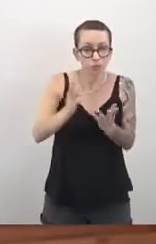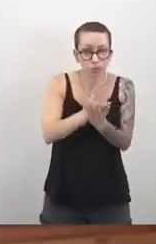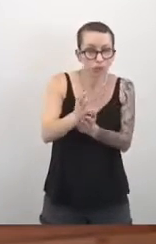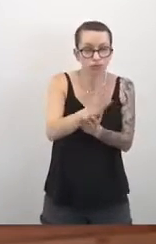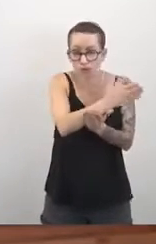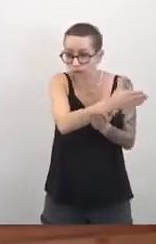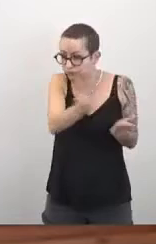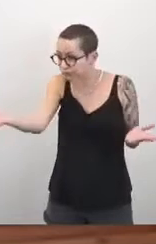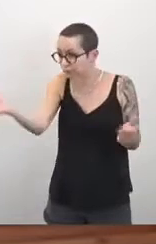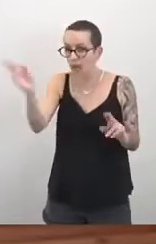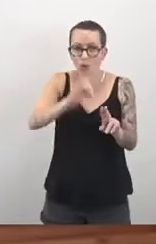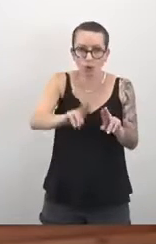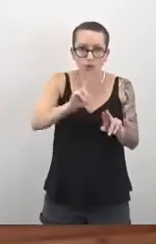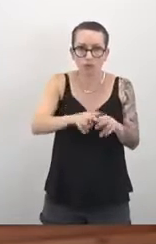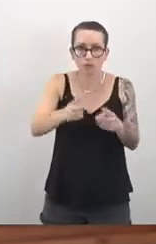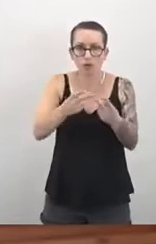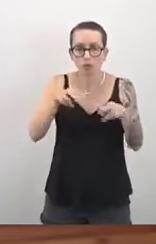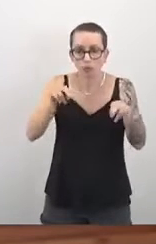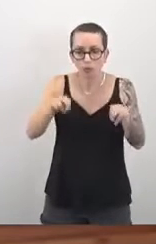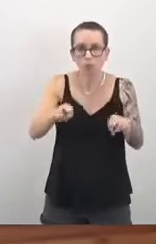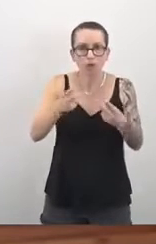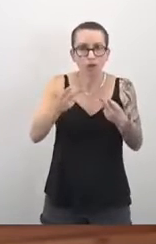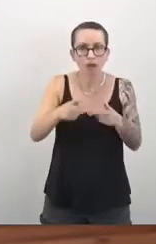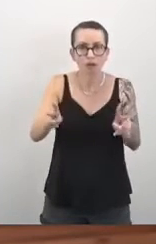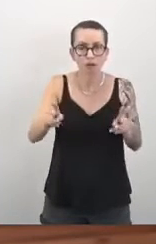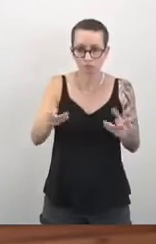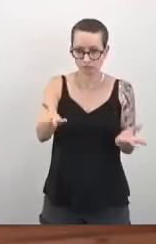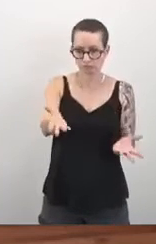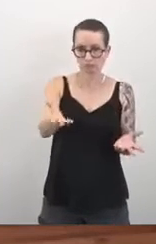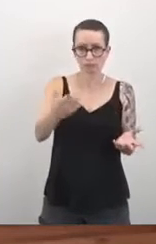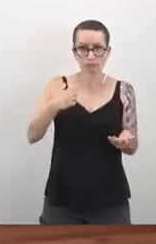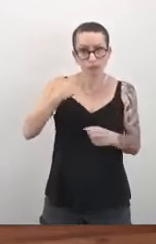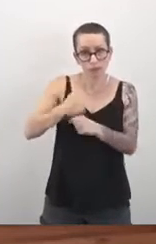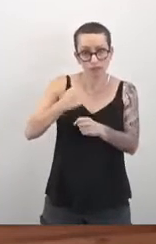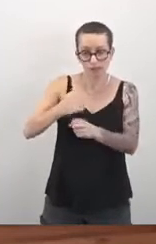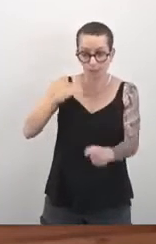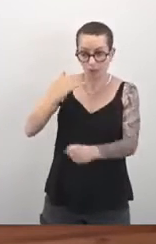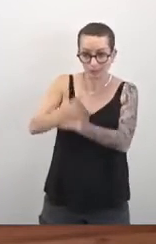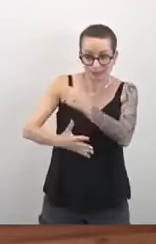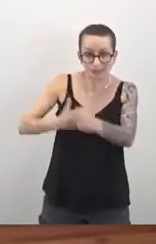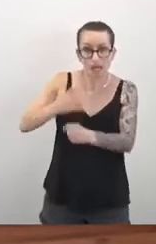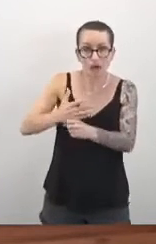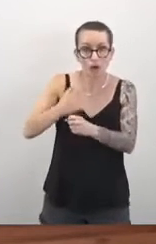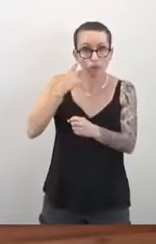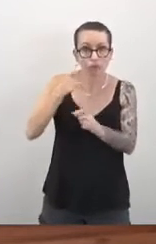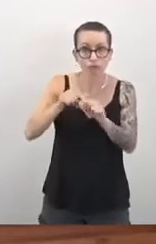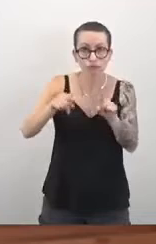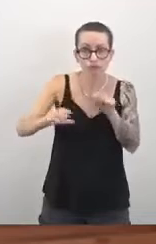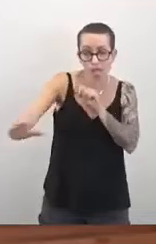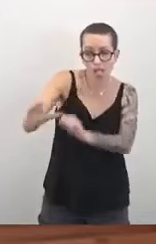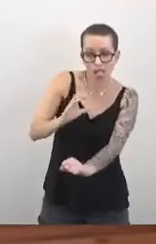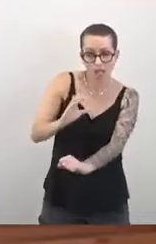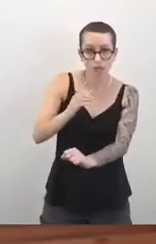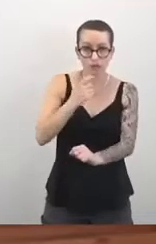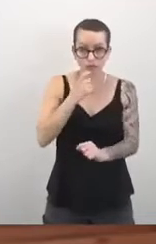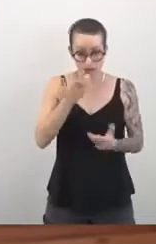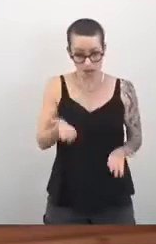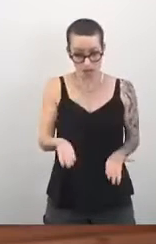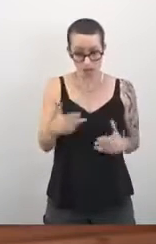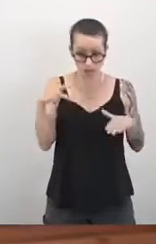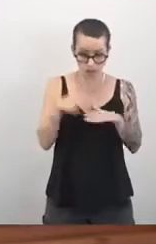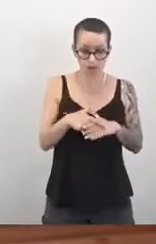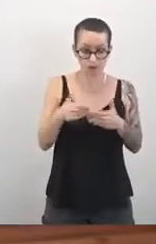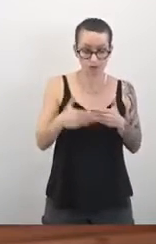de renouvellement urbain de la métropole et qu'on a travaillé pendant 5 ans pour obtenir ce budget. Donc tout ce que vous allez faire aujourd'hui,